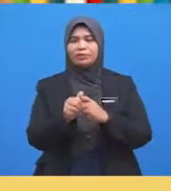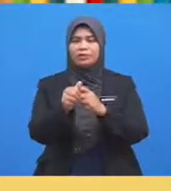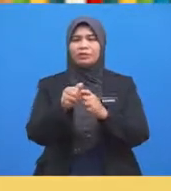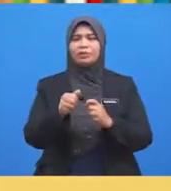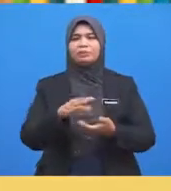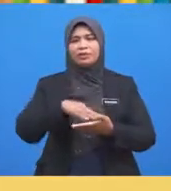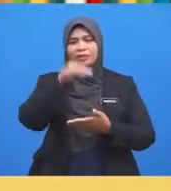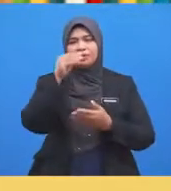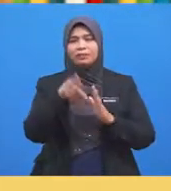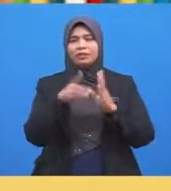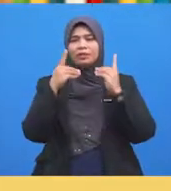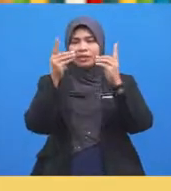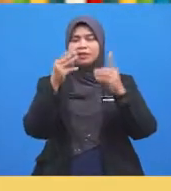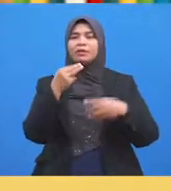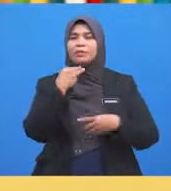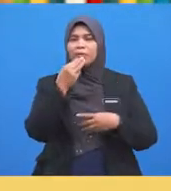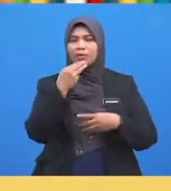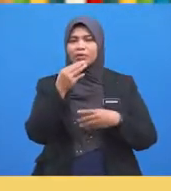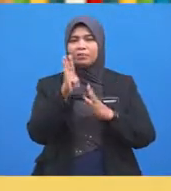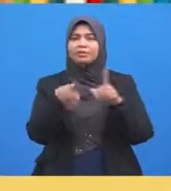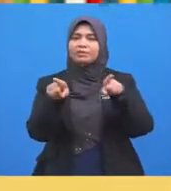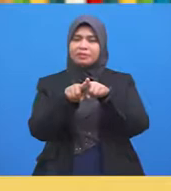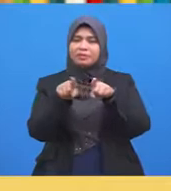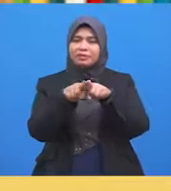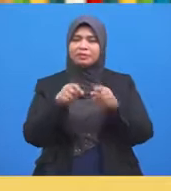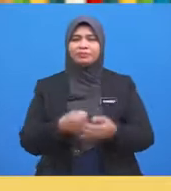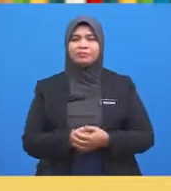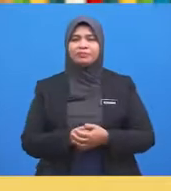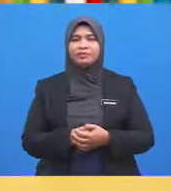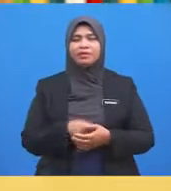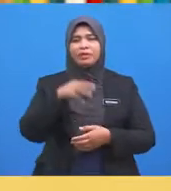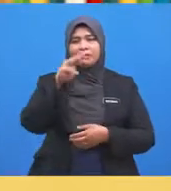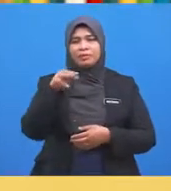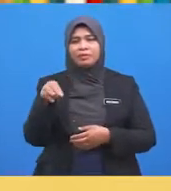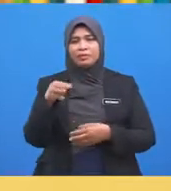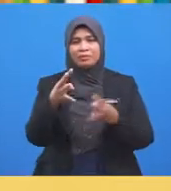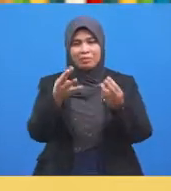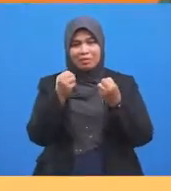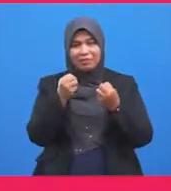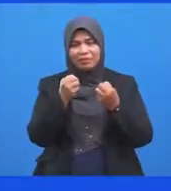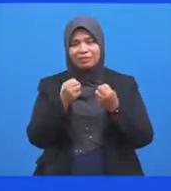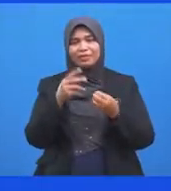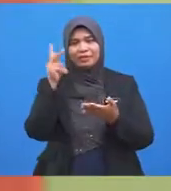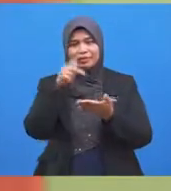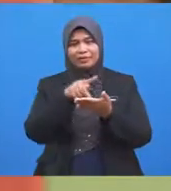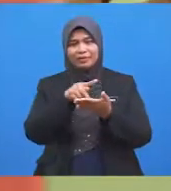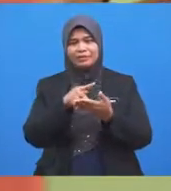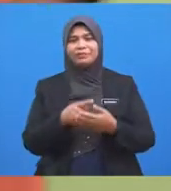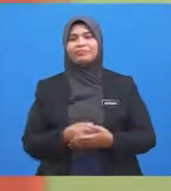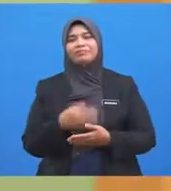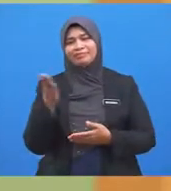pelajaran pendidikan moral bersama-sama kamu. Murid-murid hendak berkenalan?